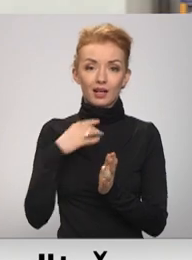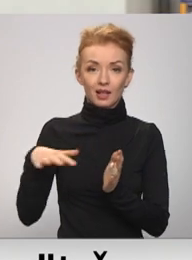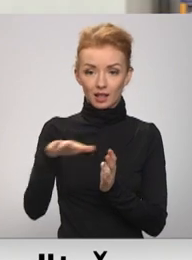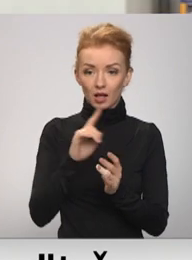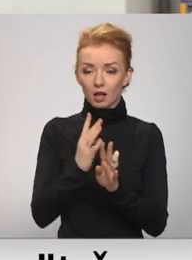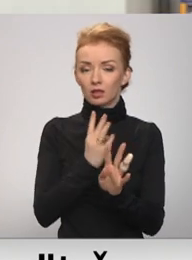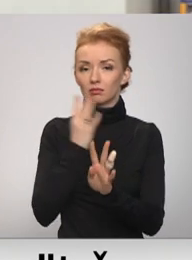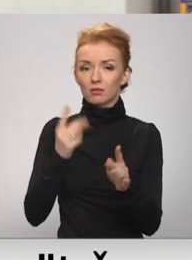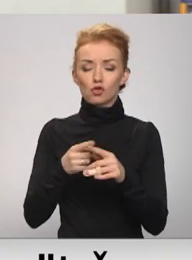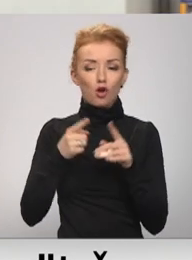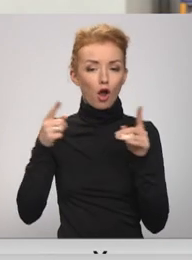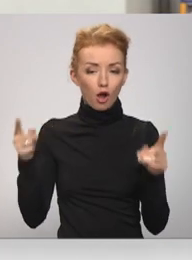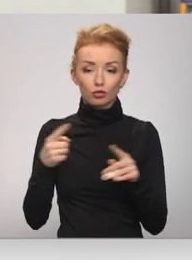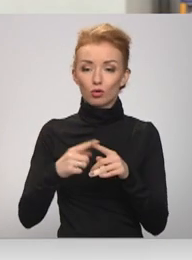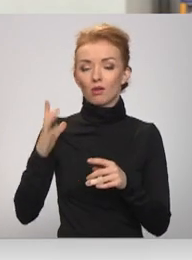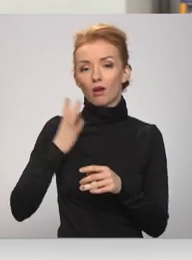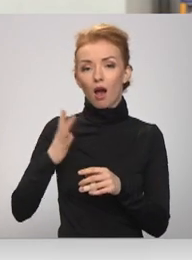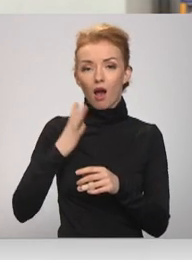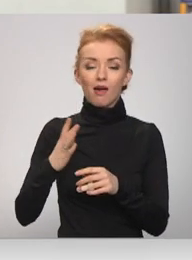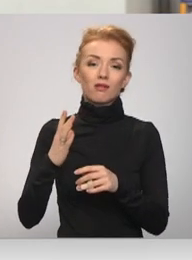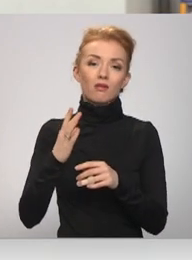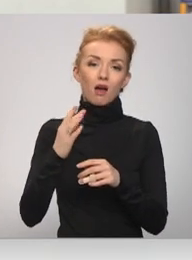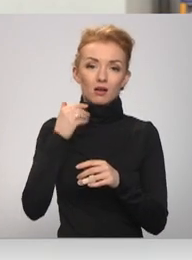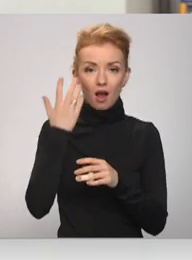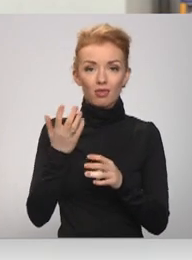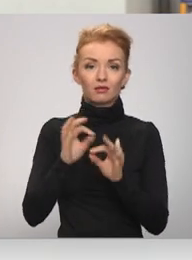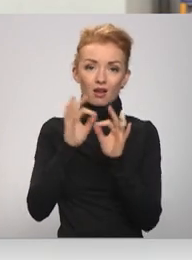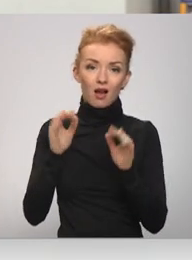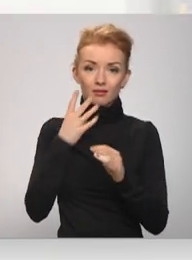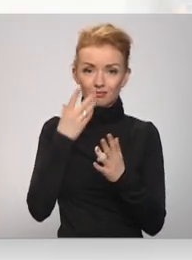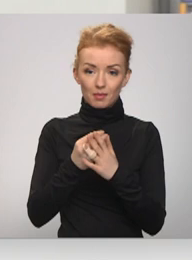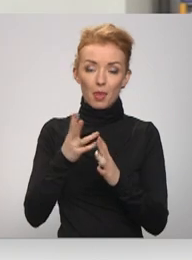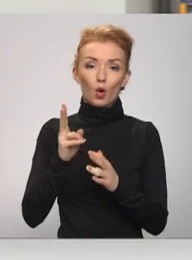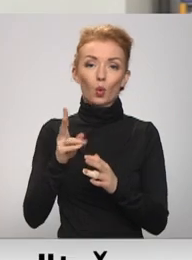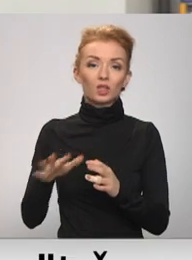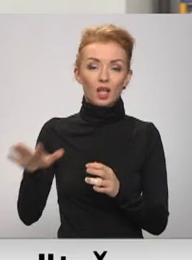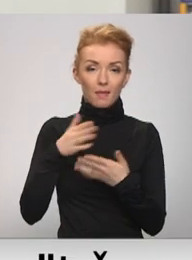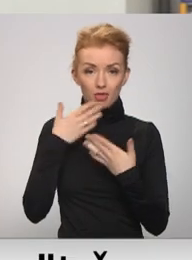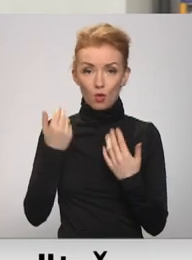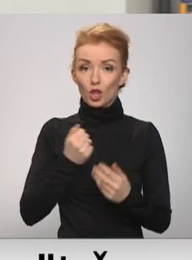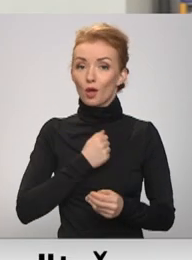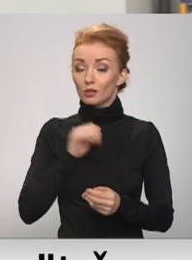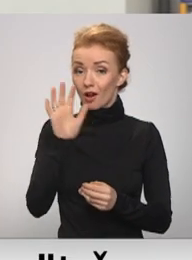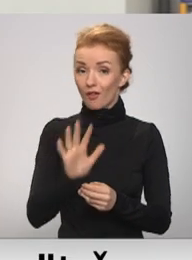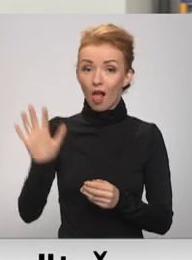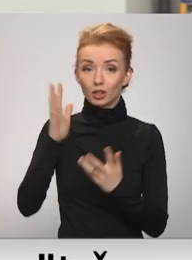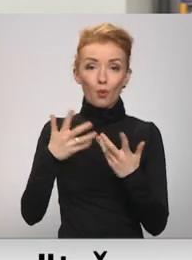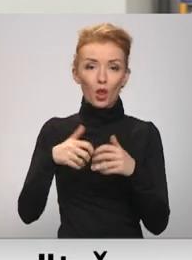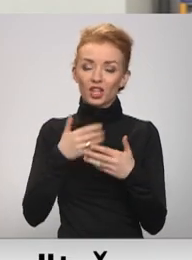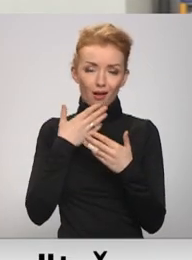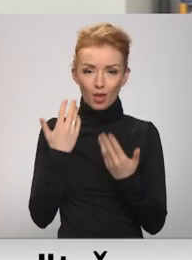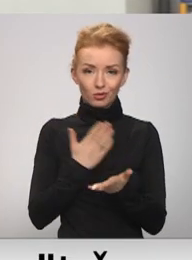ārstu gaidītāju saraksts, kur gaida, ka ir iespēja atvērt praksi savukārt Kurzemē tādu nav. Diemžēl valsts politika nav